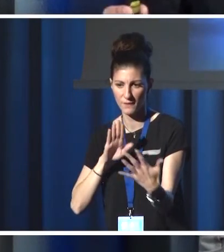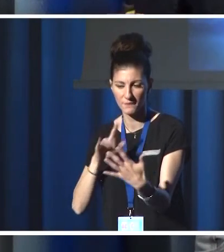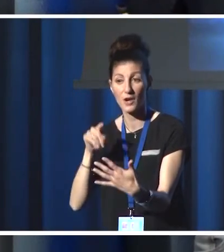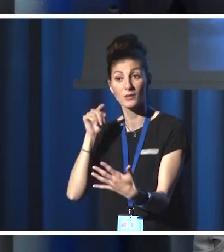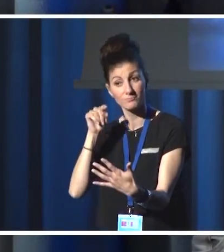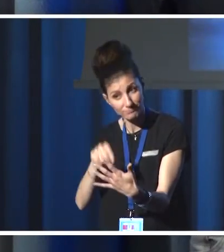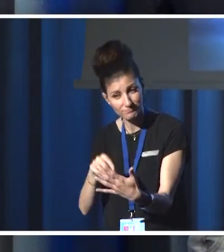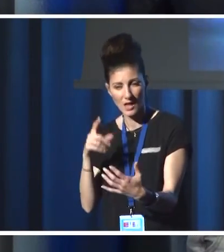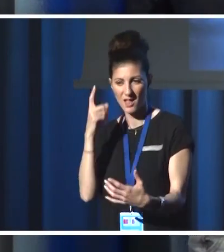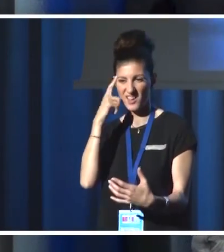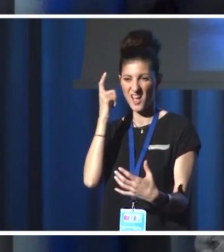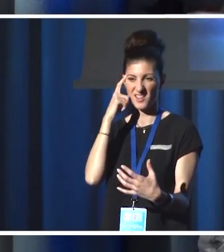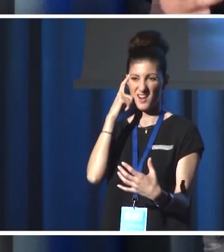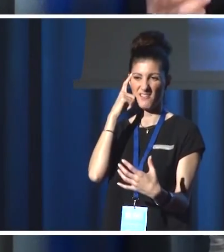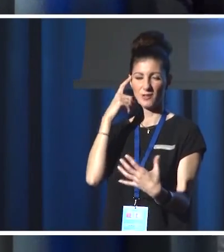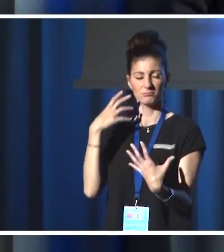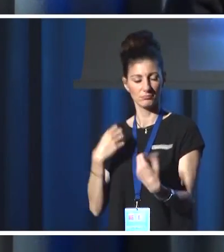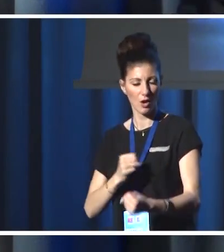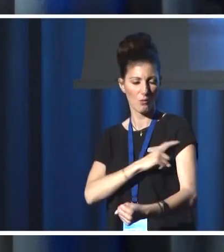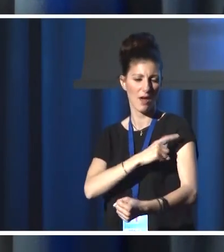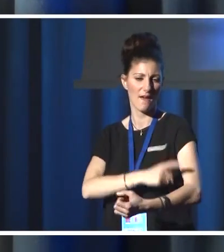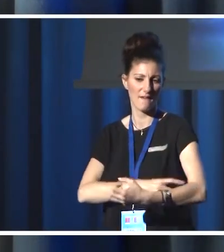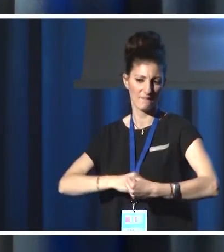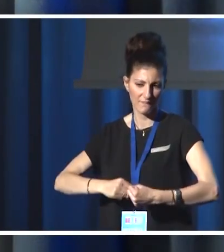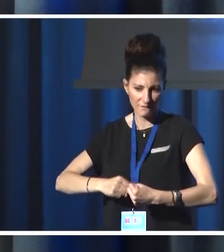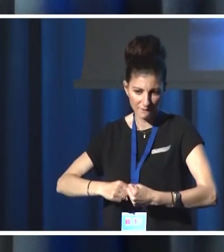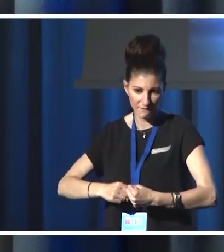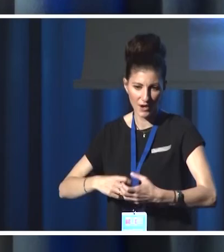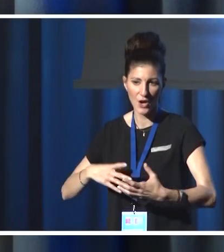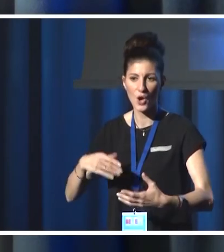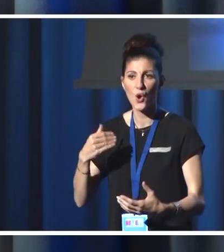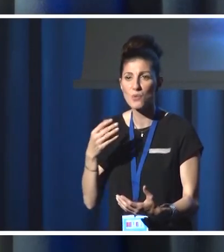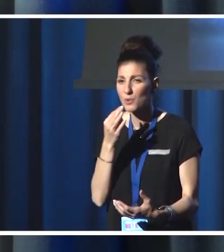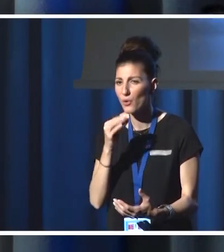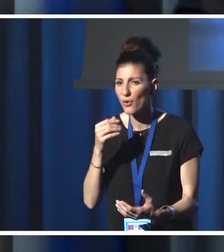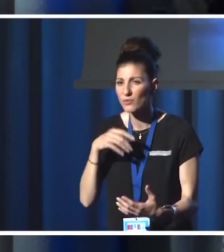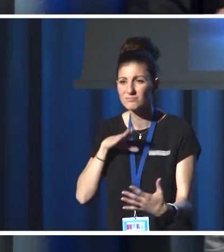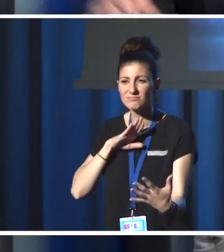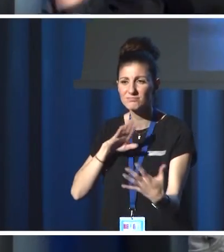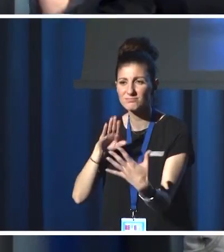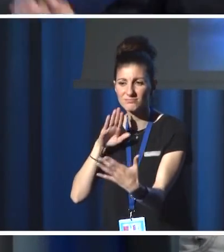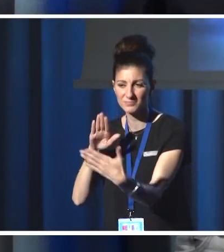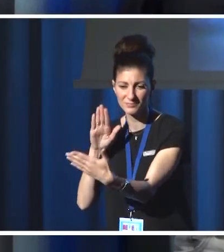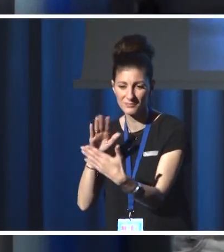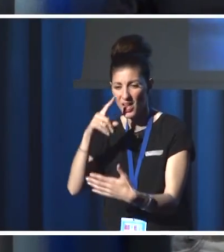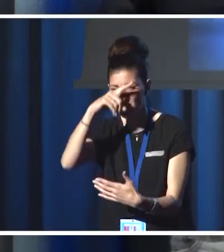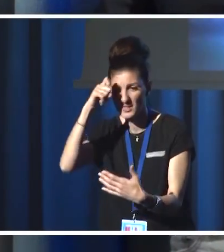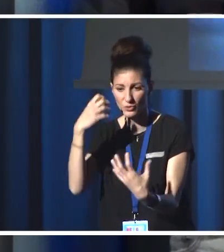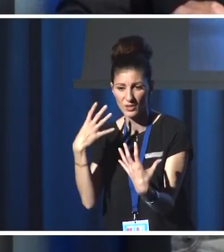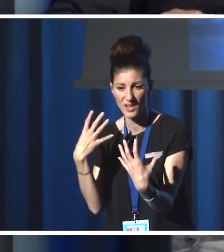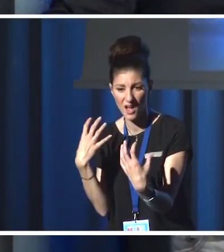ξαφνικά βγαίνει άλλος ένας εαυτός από μέσα μας αυτού του σούπερ ήρωα ο οποίος δεν πετάει